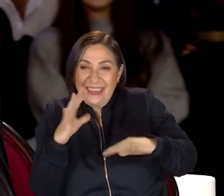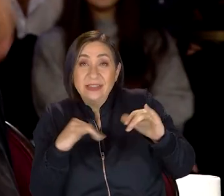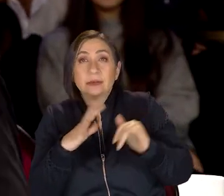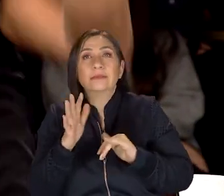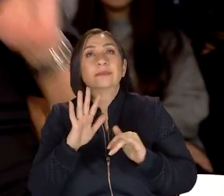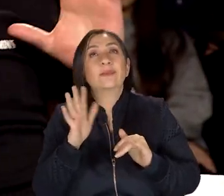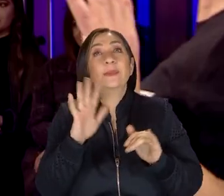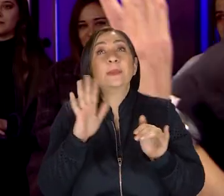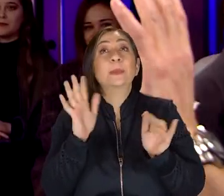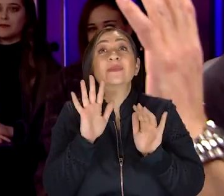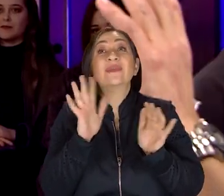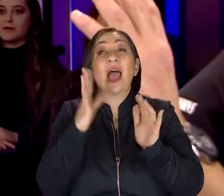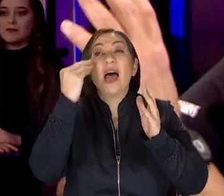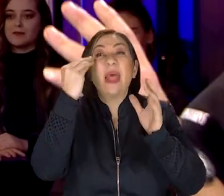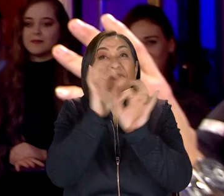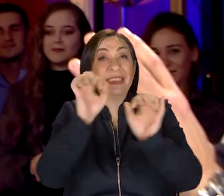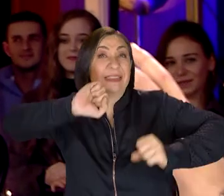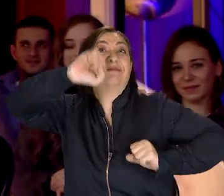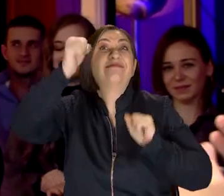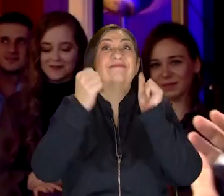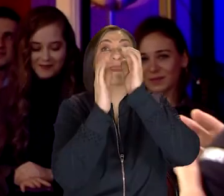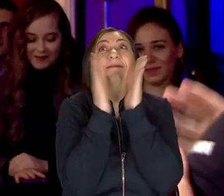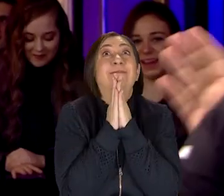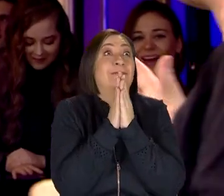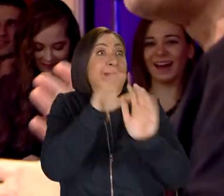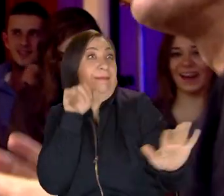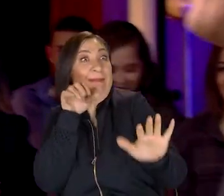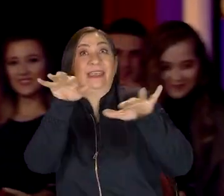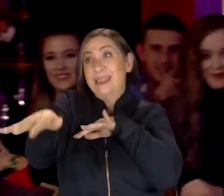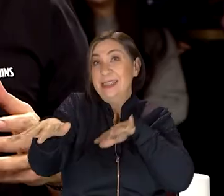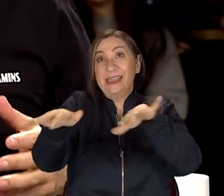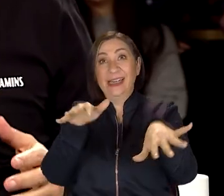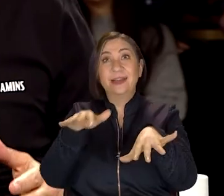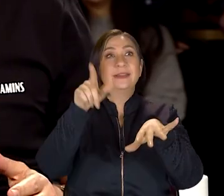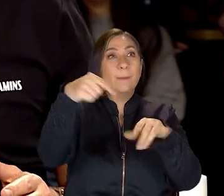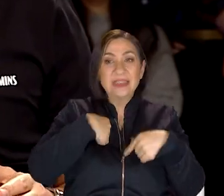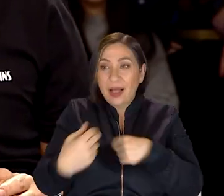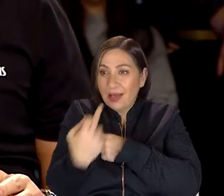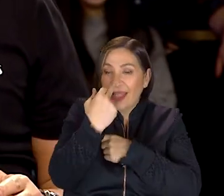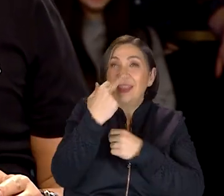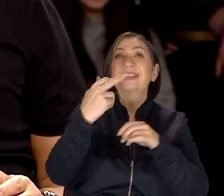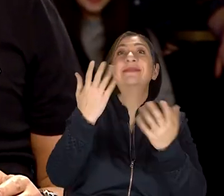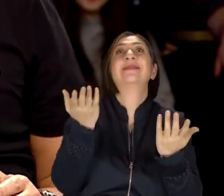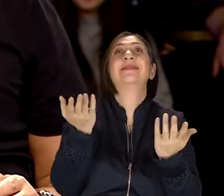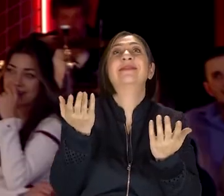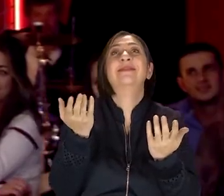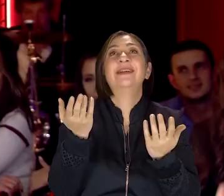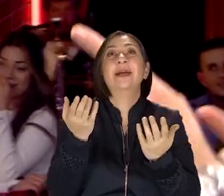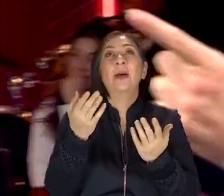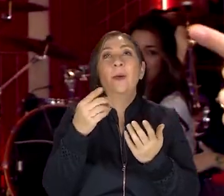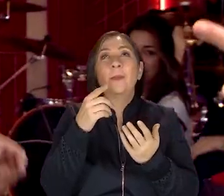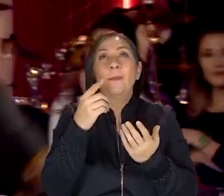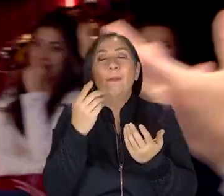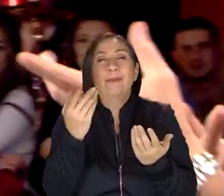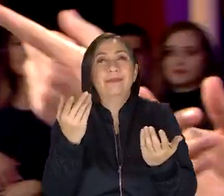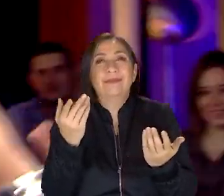yani, değilsin. Anlamsız hareketler yapıyorsun. Ömrün evet. boyunca öyle yaptın. Evet ama. Sadece bizi ikna ettin. Burada da. Bak bu